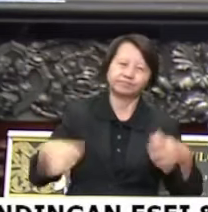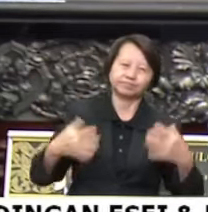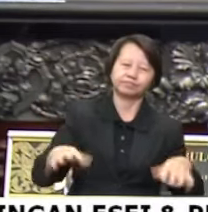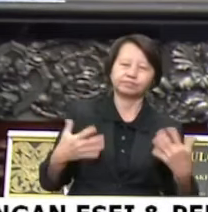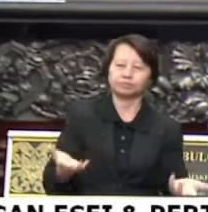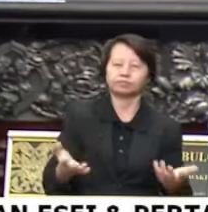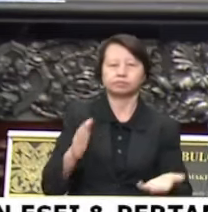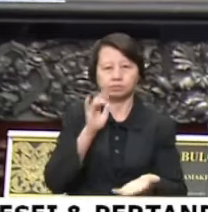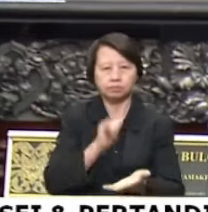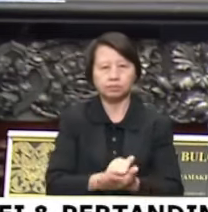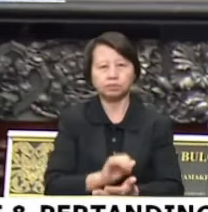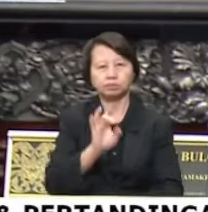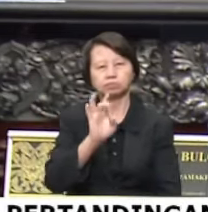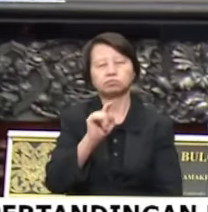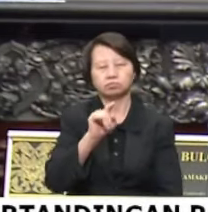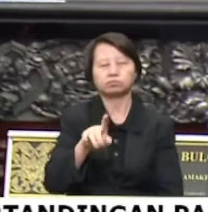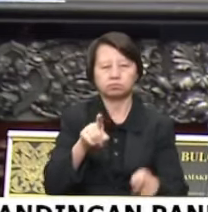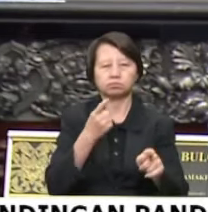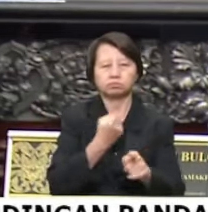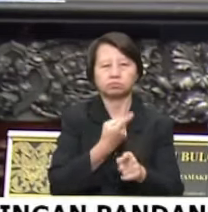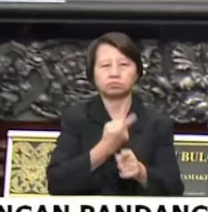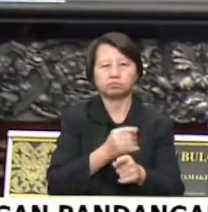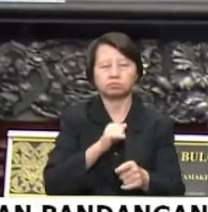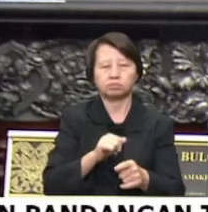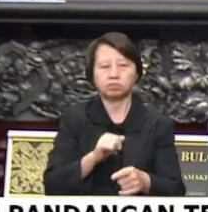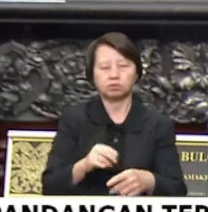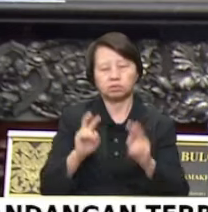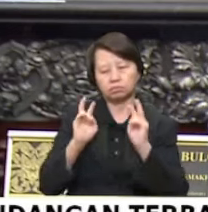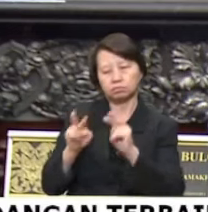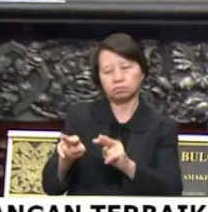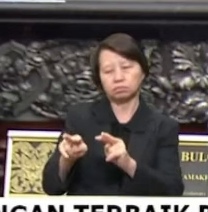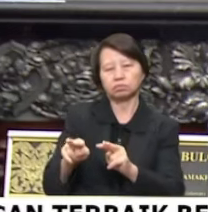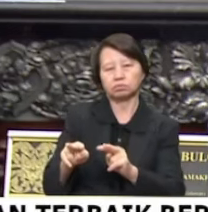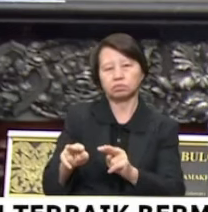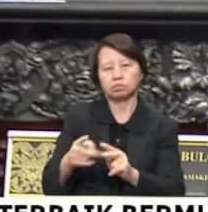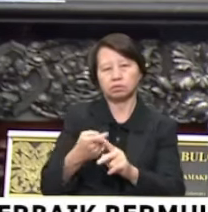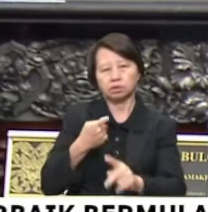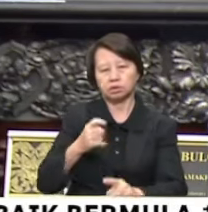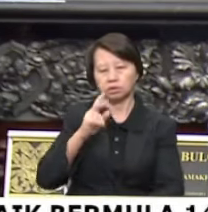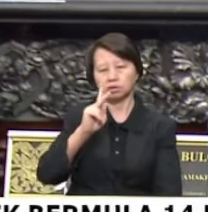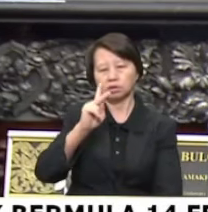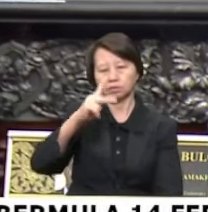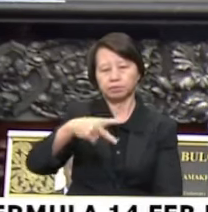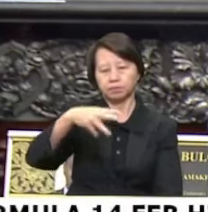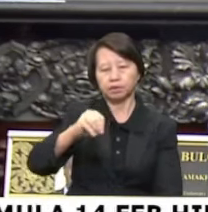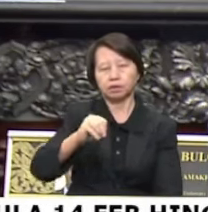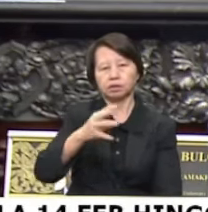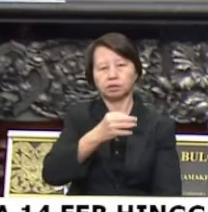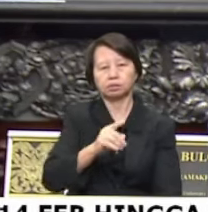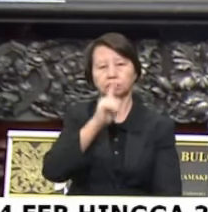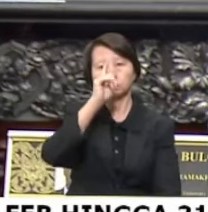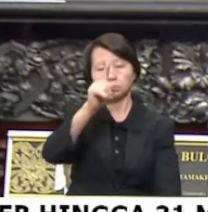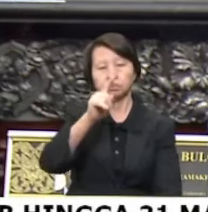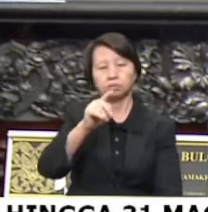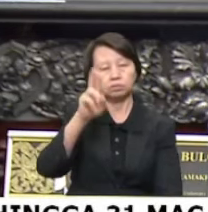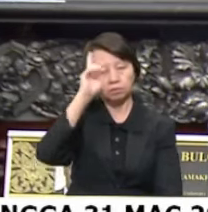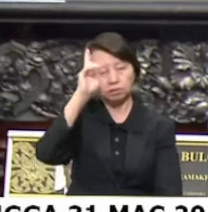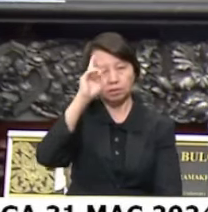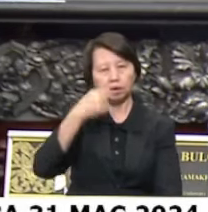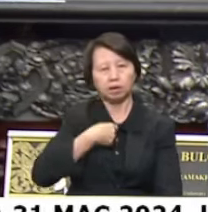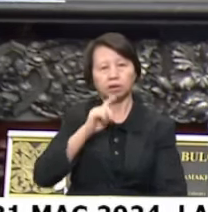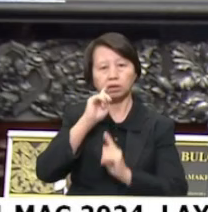kebimbangan, dan itu merupakan sesuatu juga yang dititikberatkan oleh pihak KPM. Dan sememangnya seperti yang saya jawab